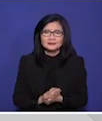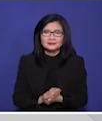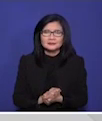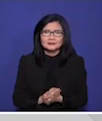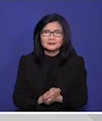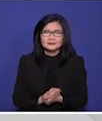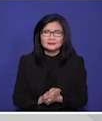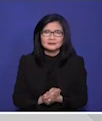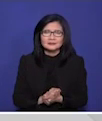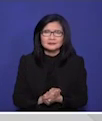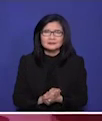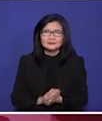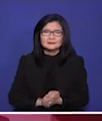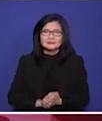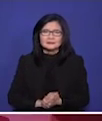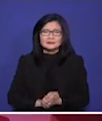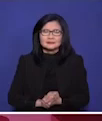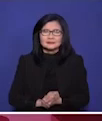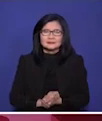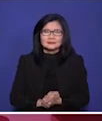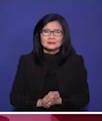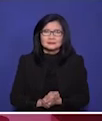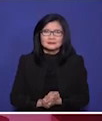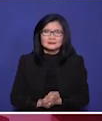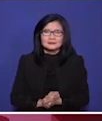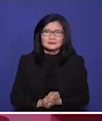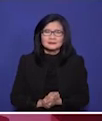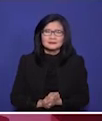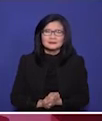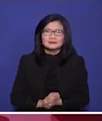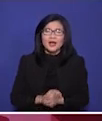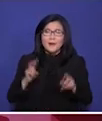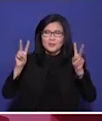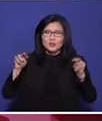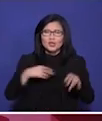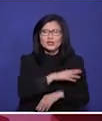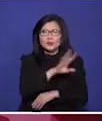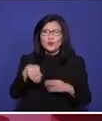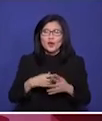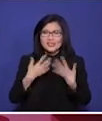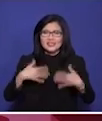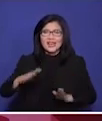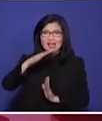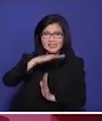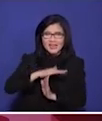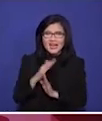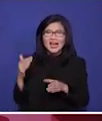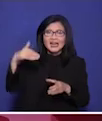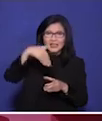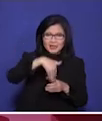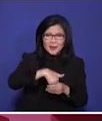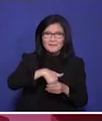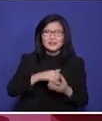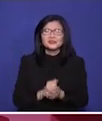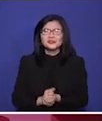baik Imam langsung dan penonton pendengar juga warga net usai jeda kami akan masuk ke segmen Pamungkas